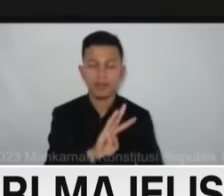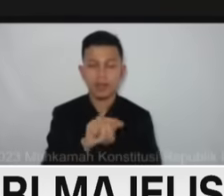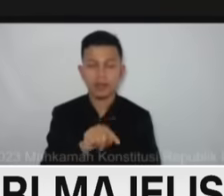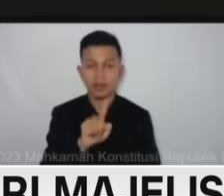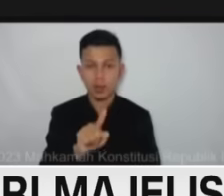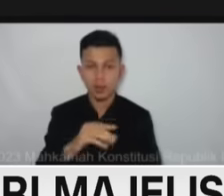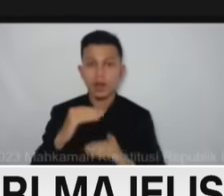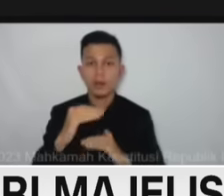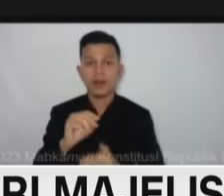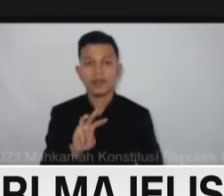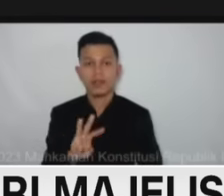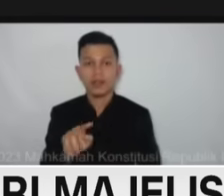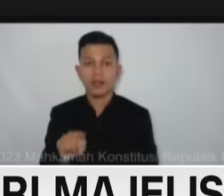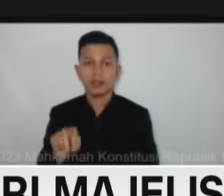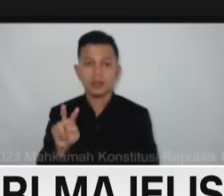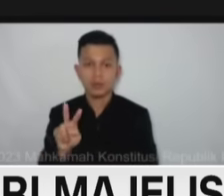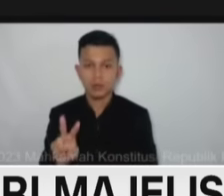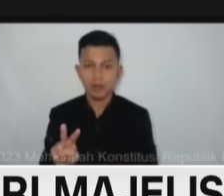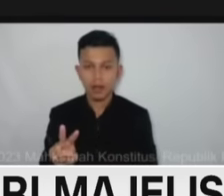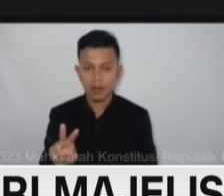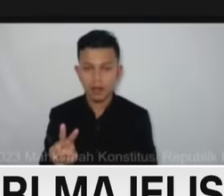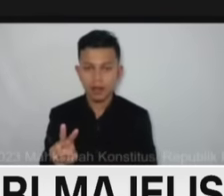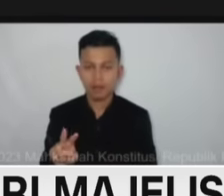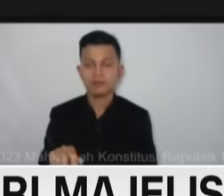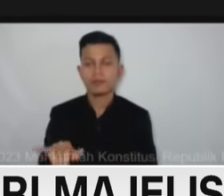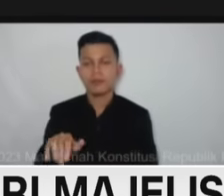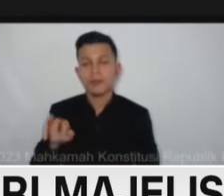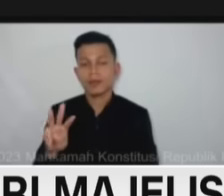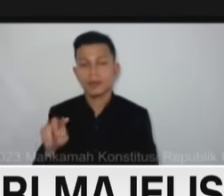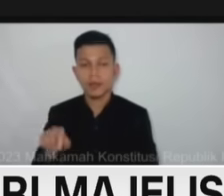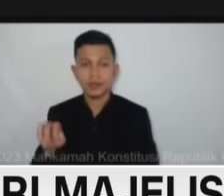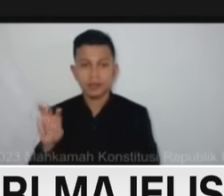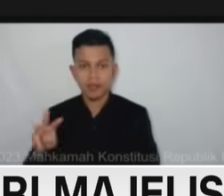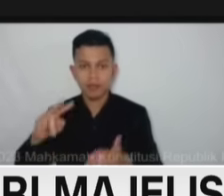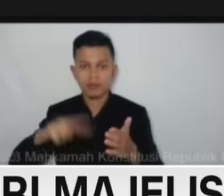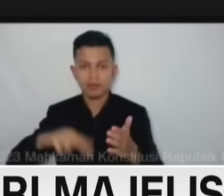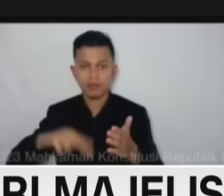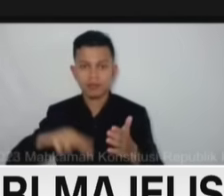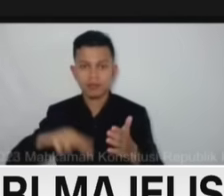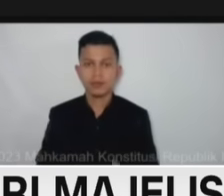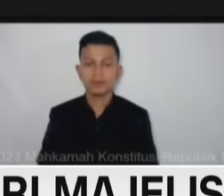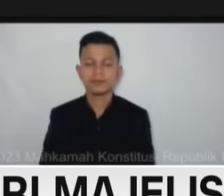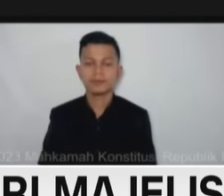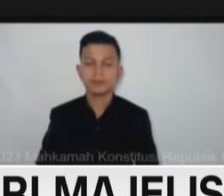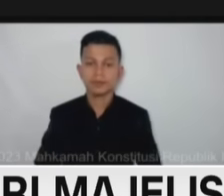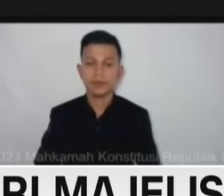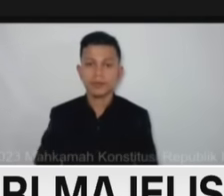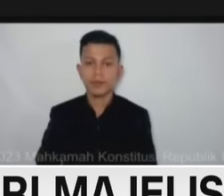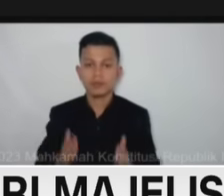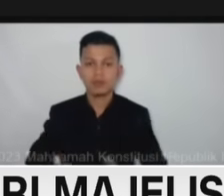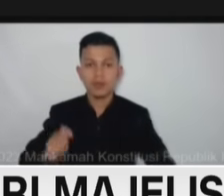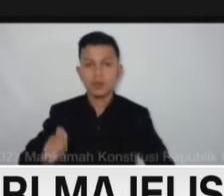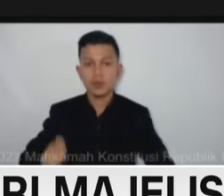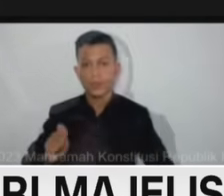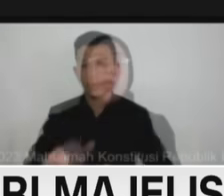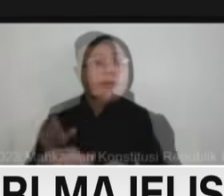panitra Dan semua untuk lebih profesional lagi lebih terbuka transparan dan menjaga kredibilitas karena